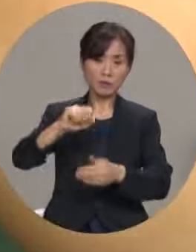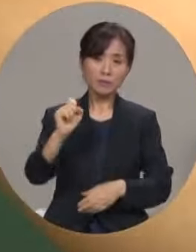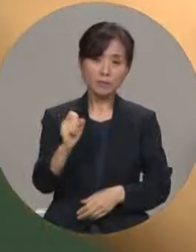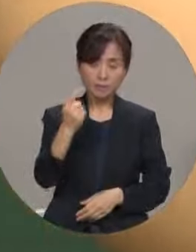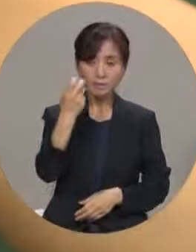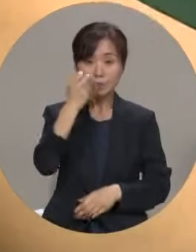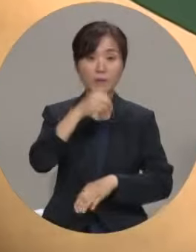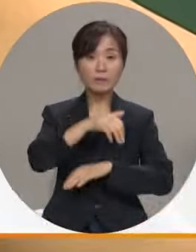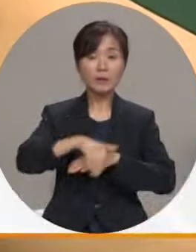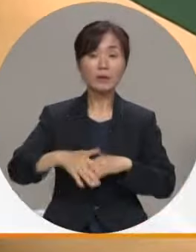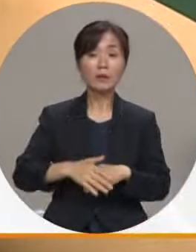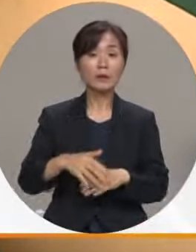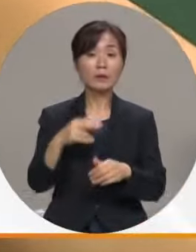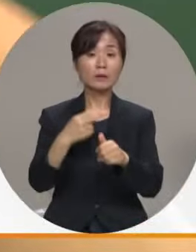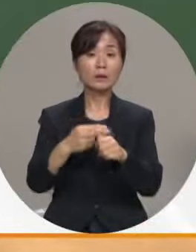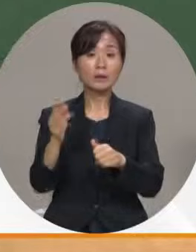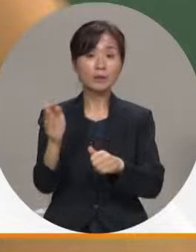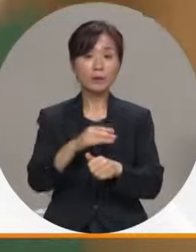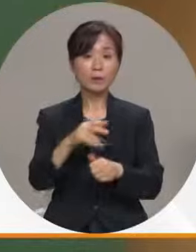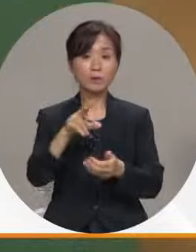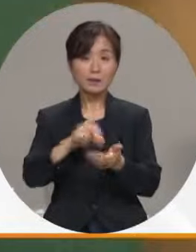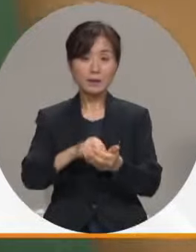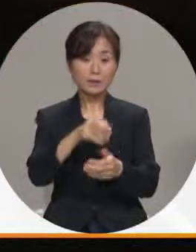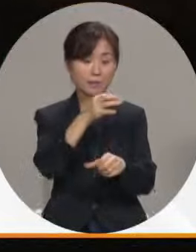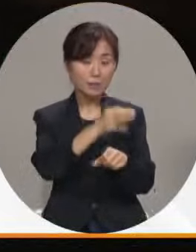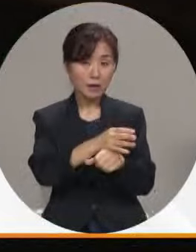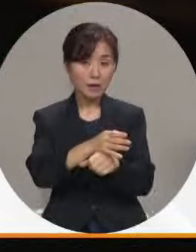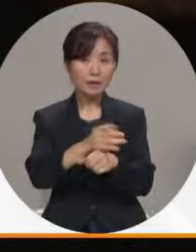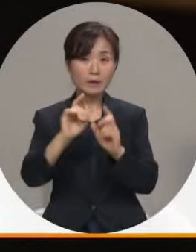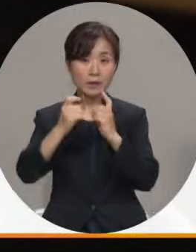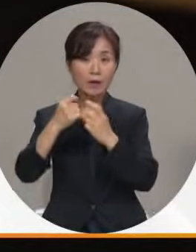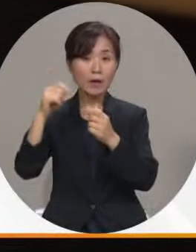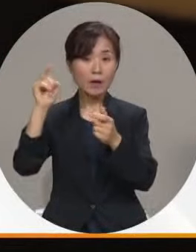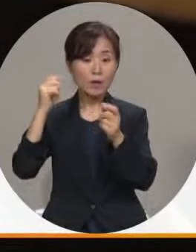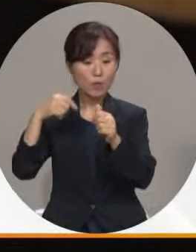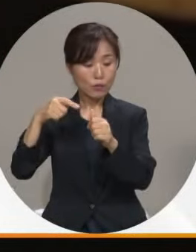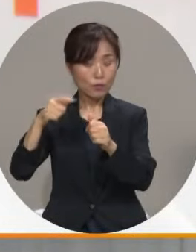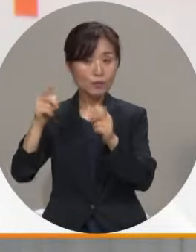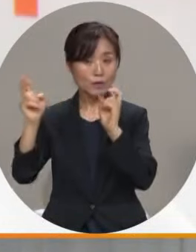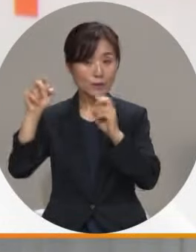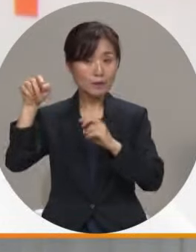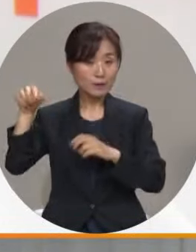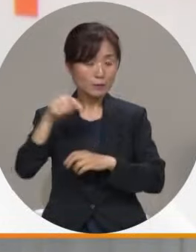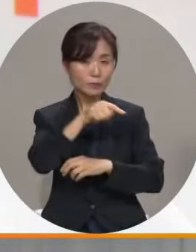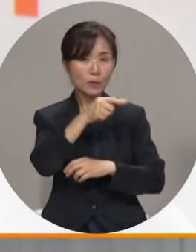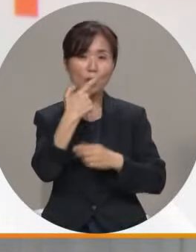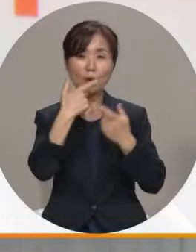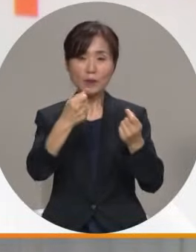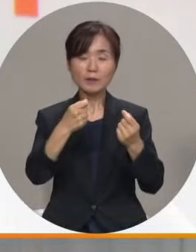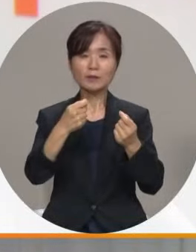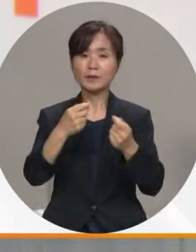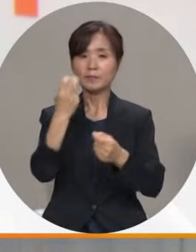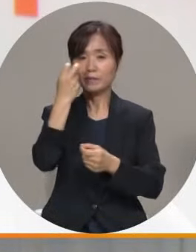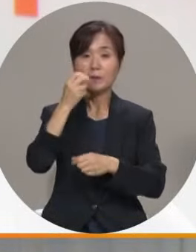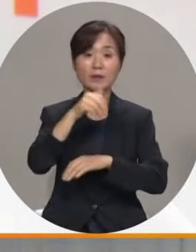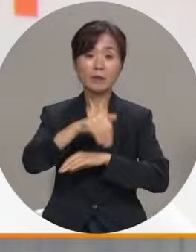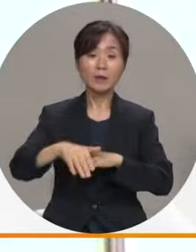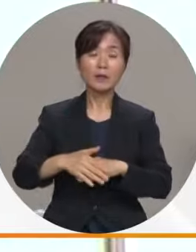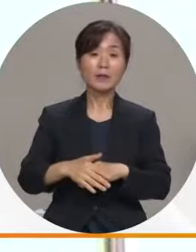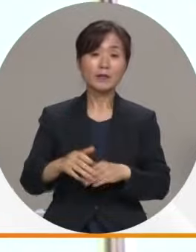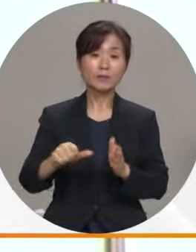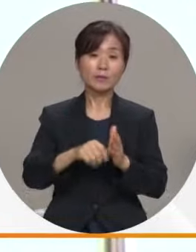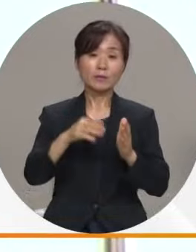교사들로부터 문항을 사들인 서교육업체도 같은 혐의로 수사를 받게 됐습니다 여기엔 유명 일타강사와